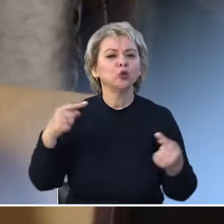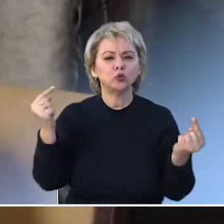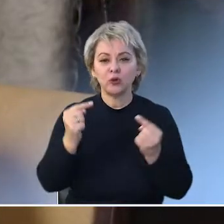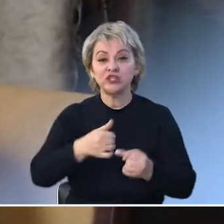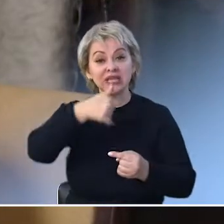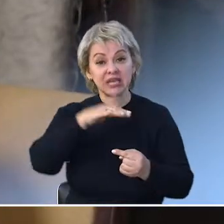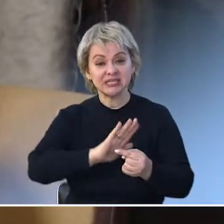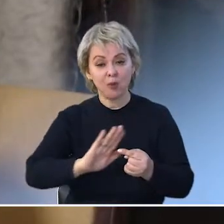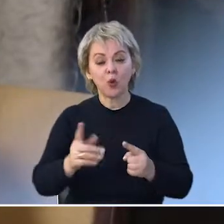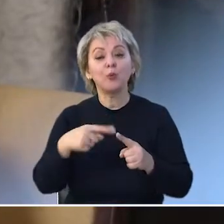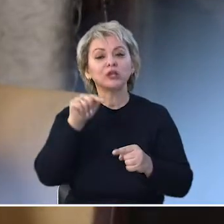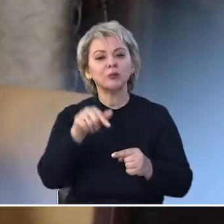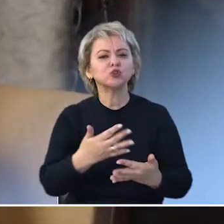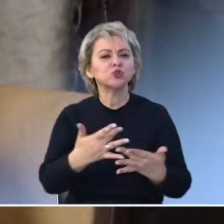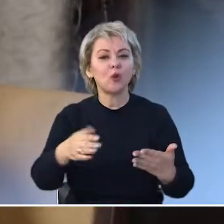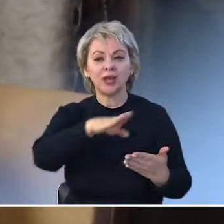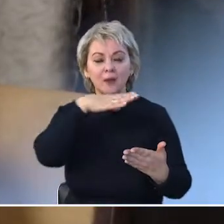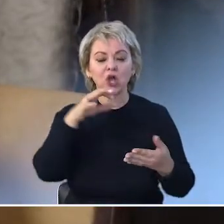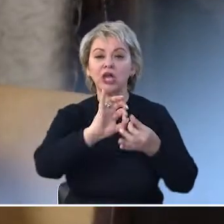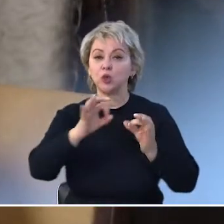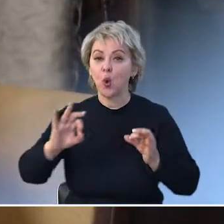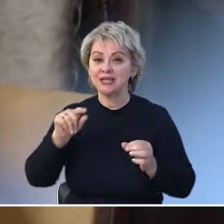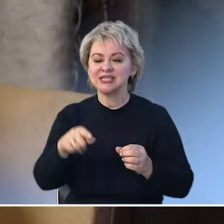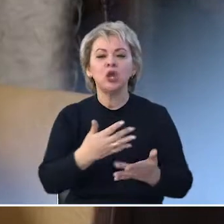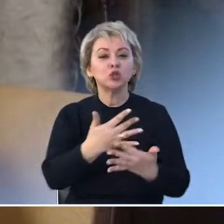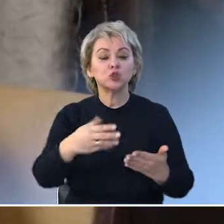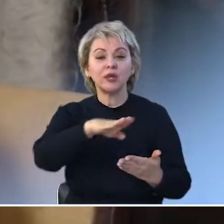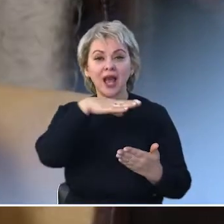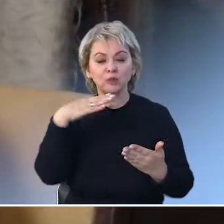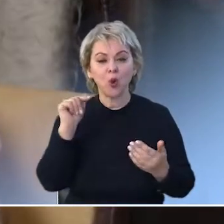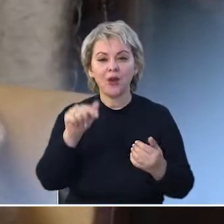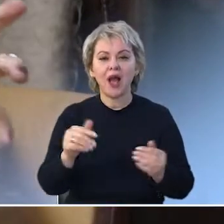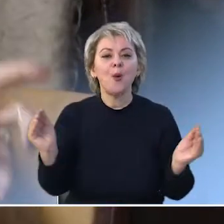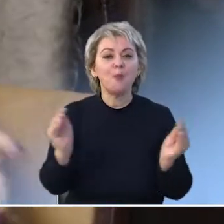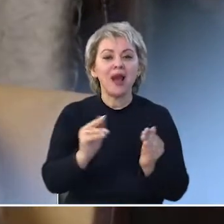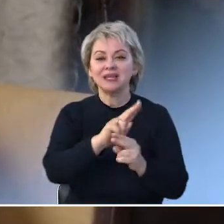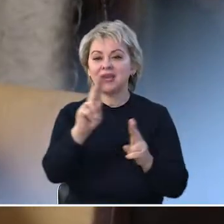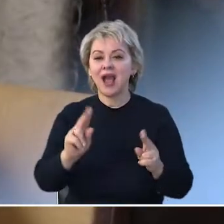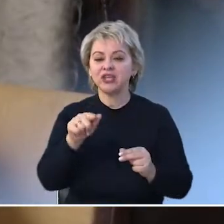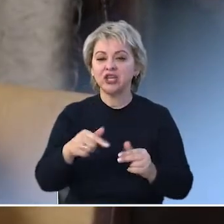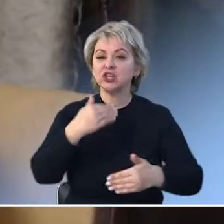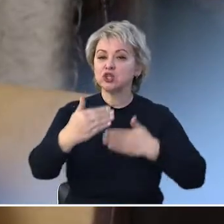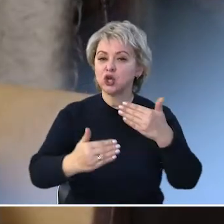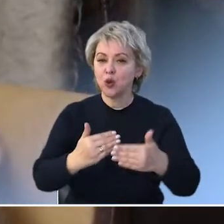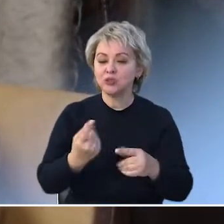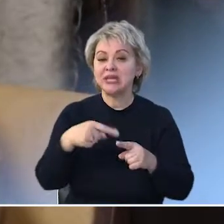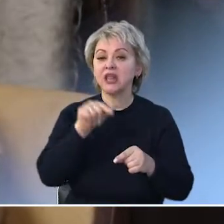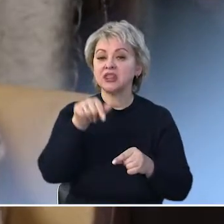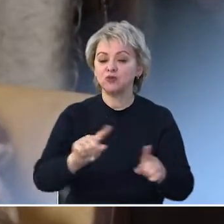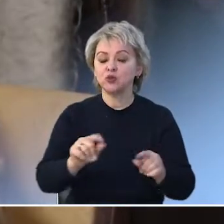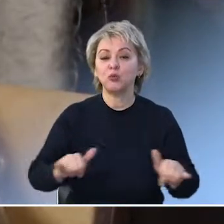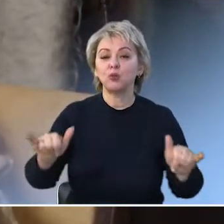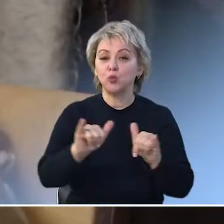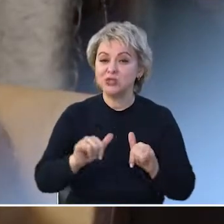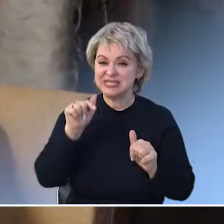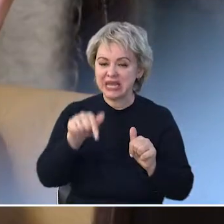рассказать доподлинно не смогу, потому что там столько много нюансов, столько много маленьких каких-то шажочков для того,